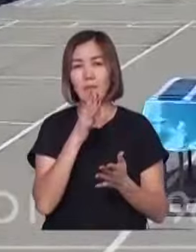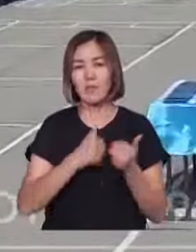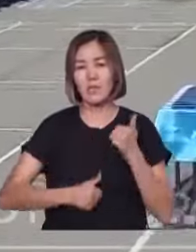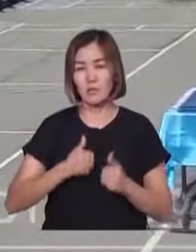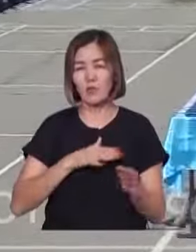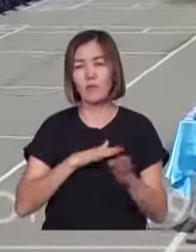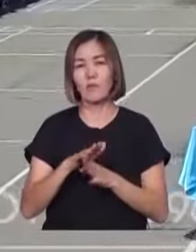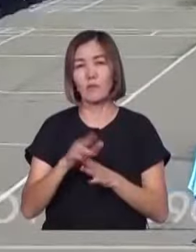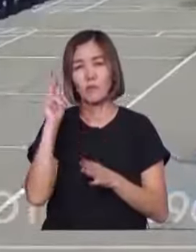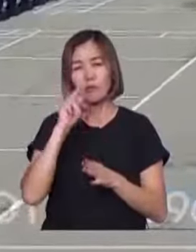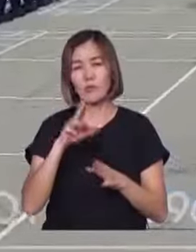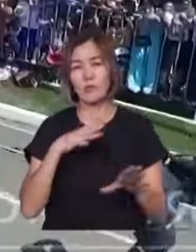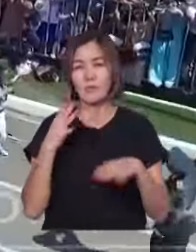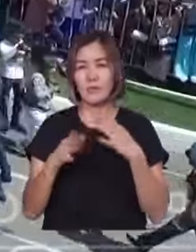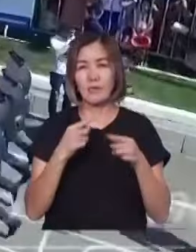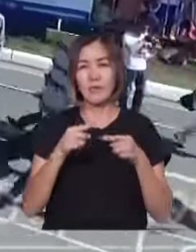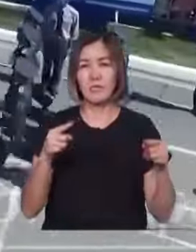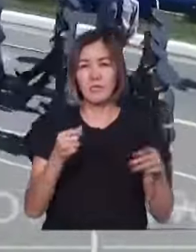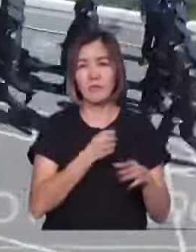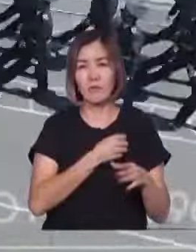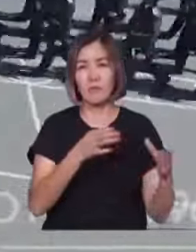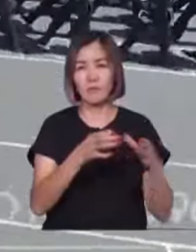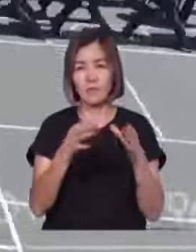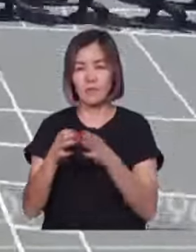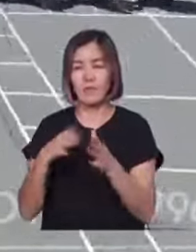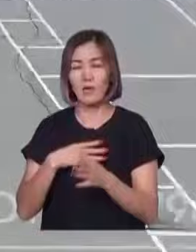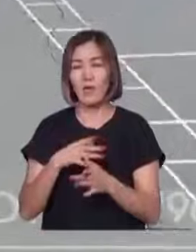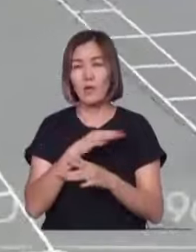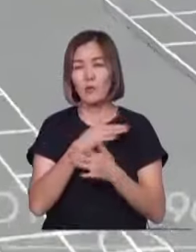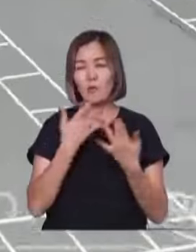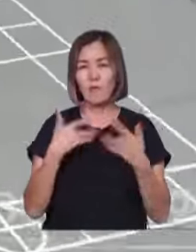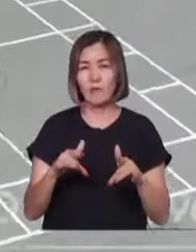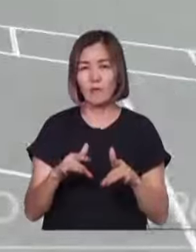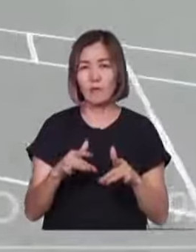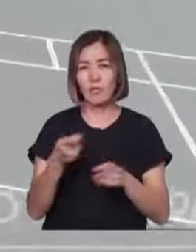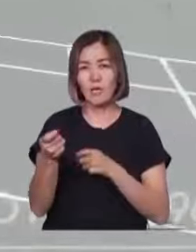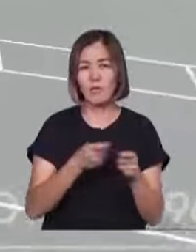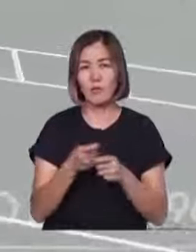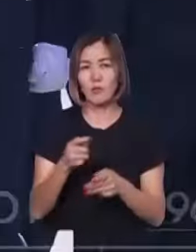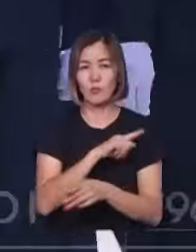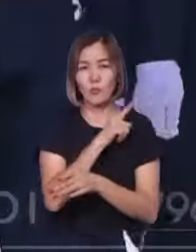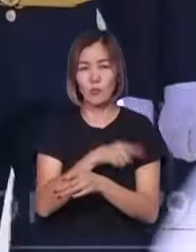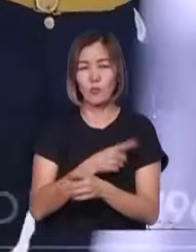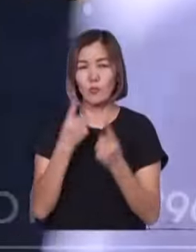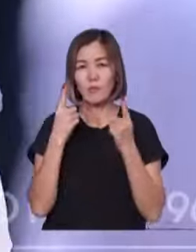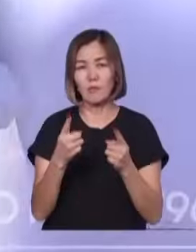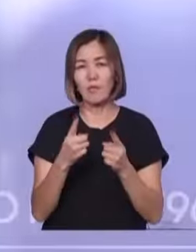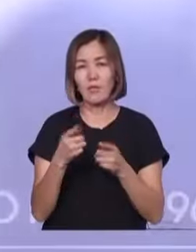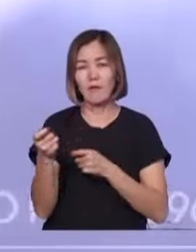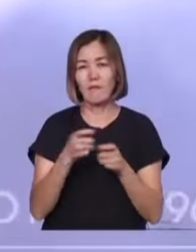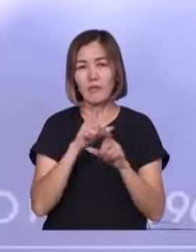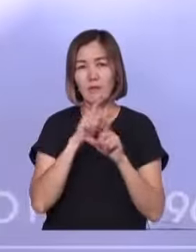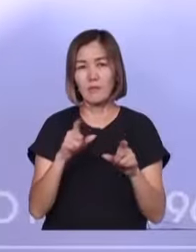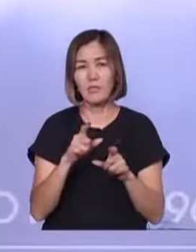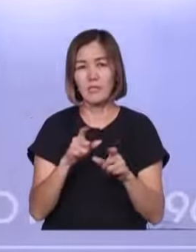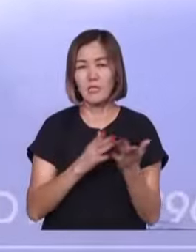выполняют учебно боевые задачи в разного рода войсках многие выпускники командуют крупными воинскими подразделениями и ведомствами